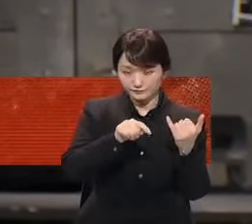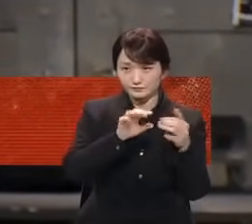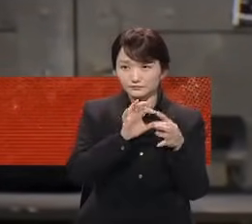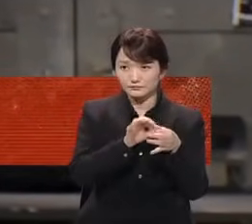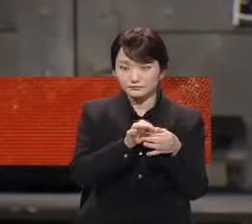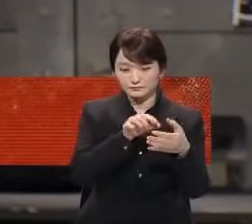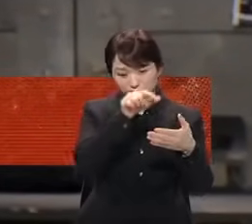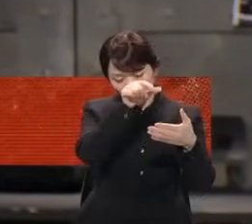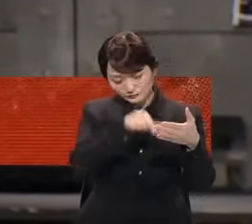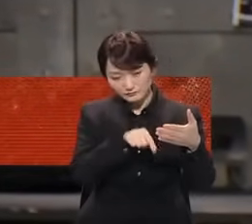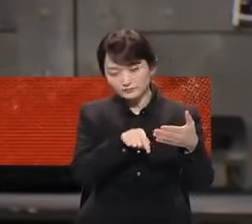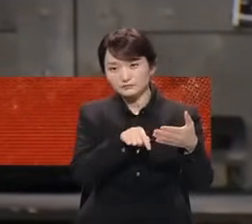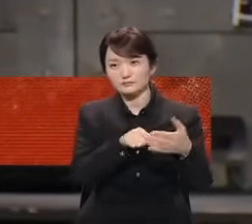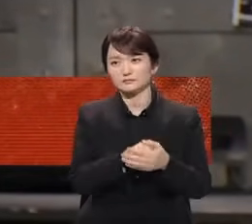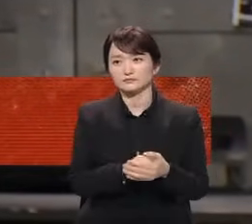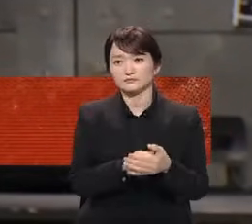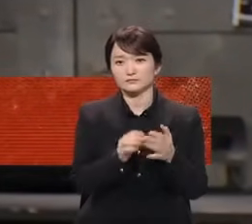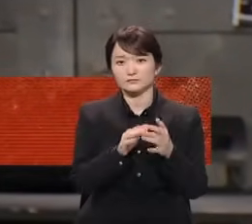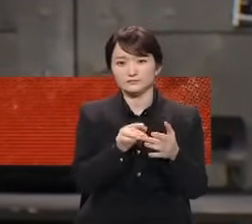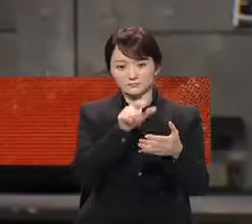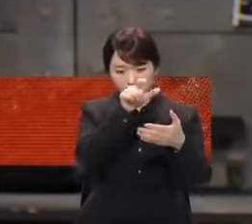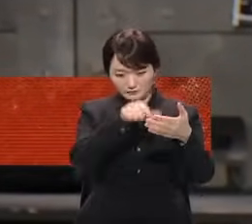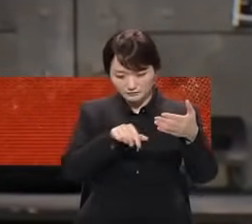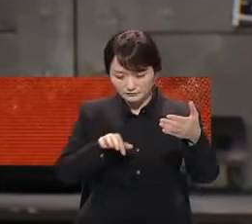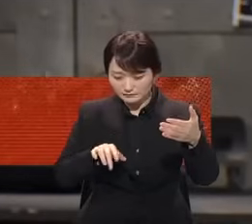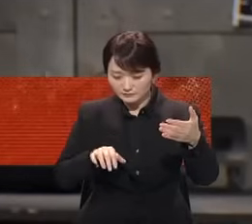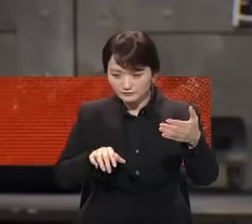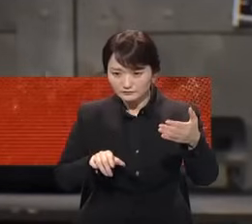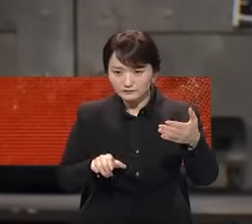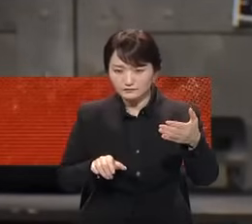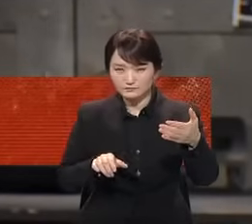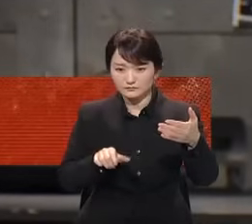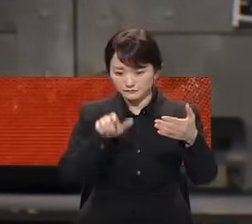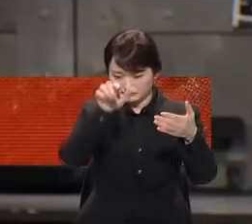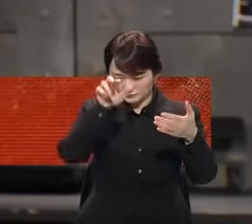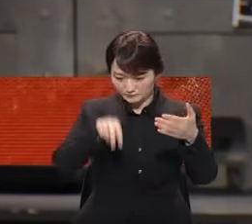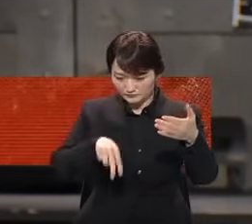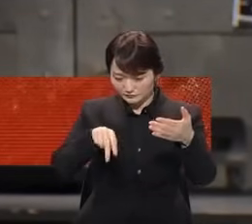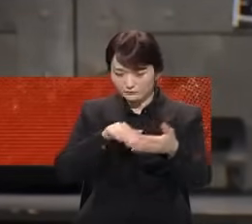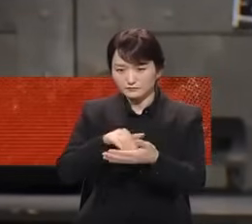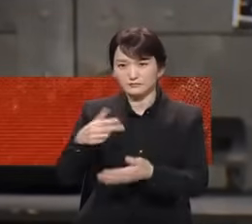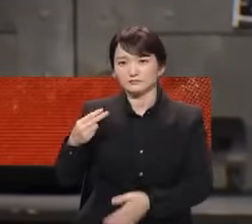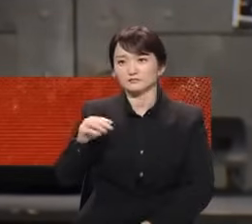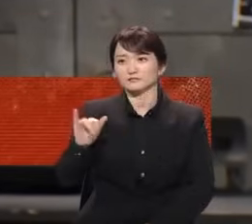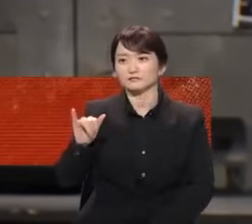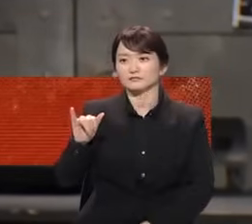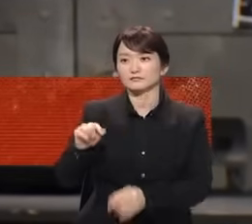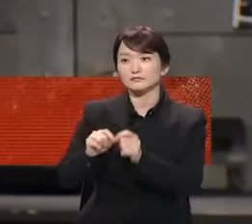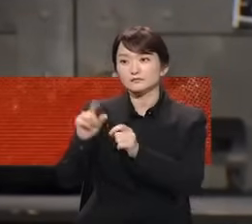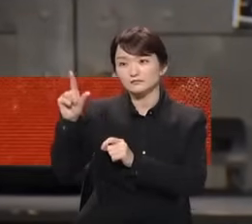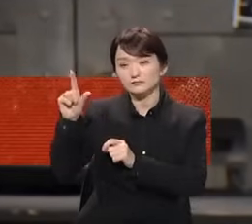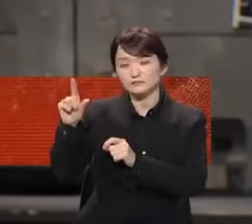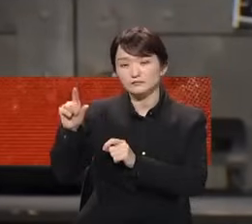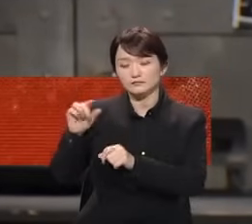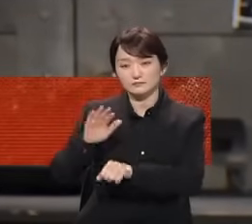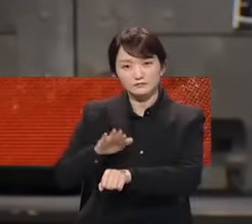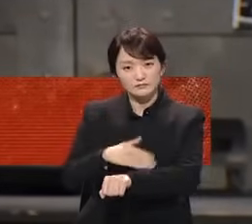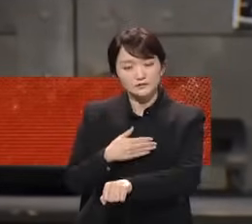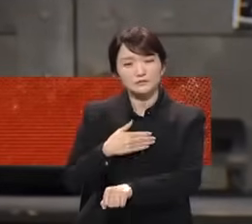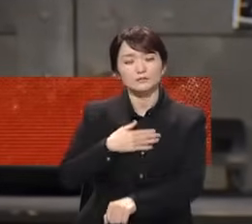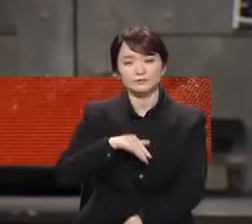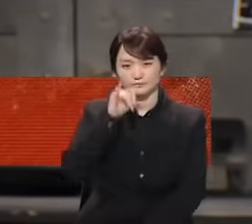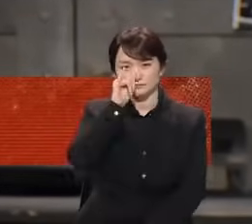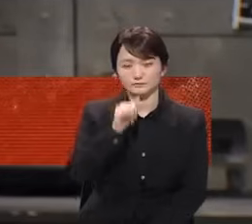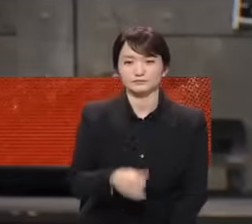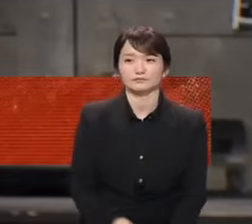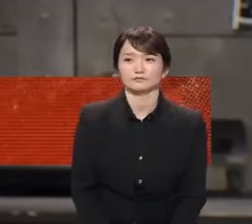나간 기사를 한 7만 명 가까이가 봤다라고 합니다. 그러면 지금도 그 7만 명 중에 상당수 분은 잘못 알고 있을 수도